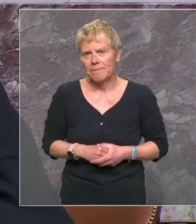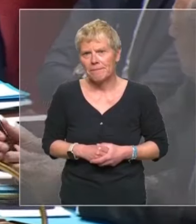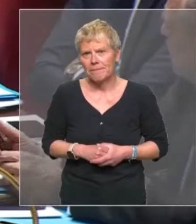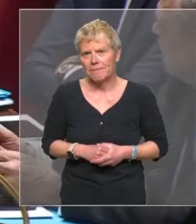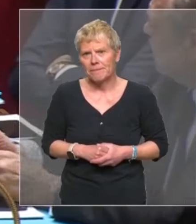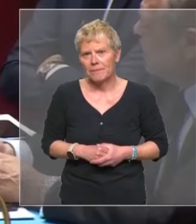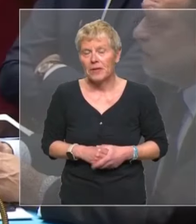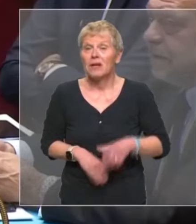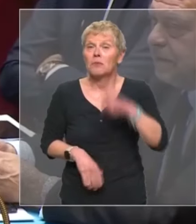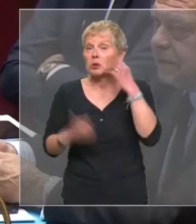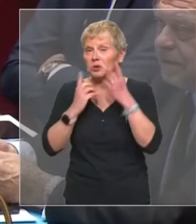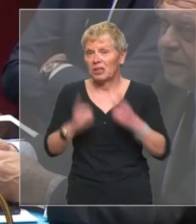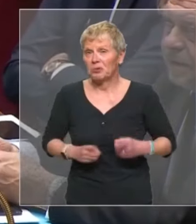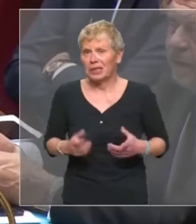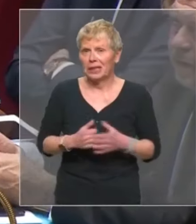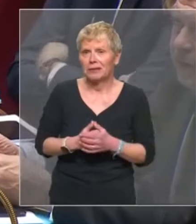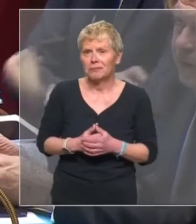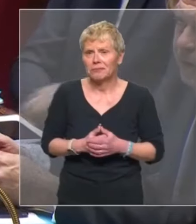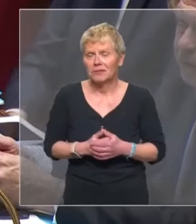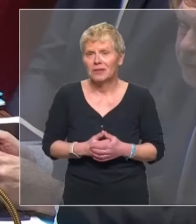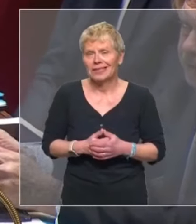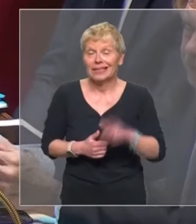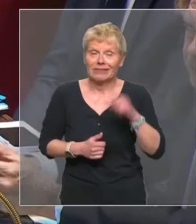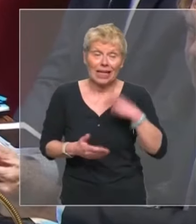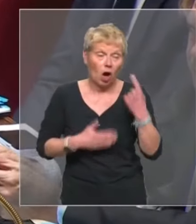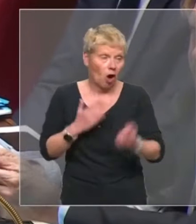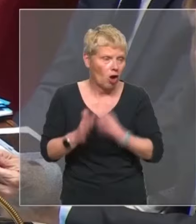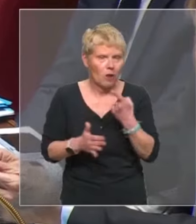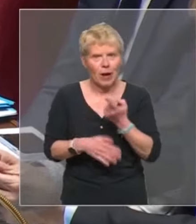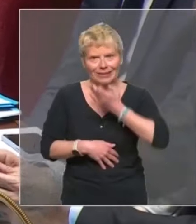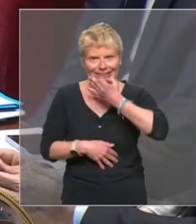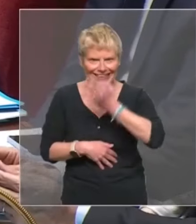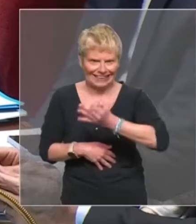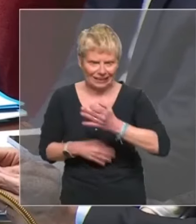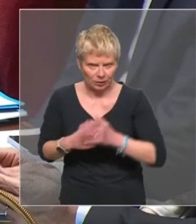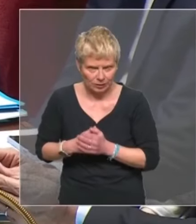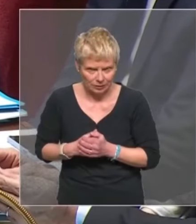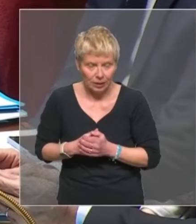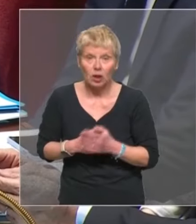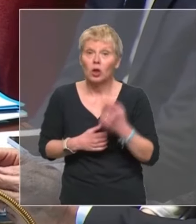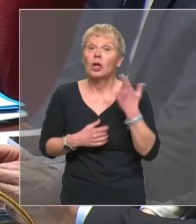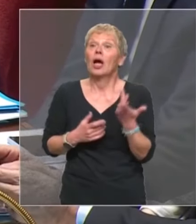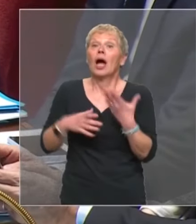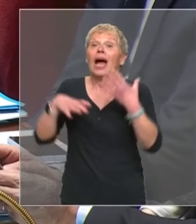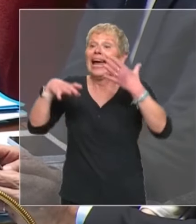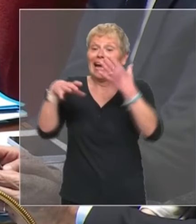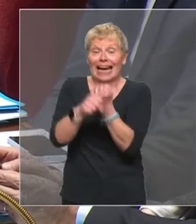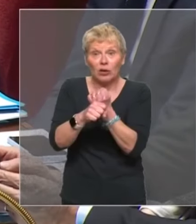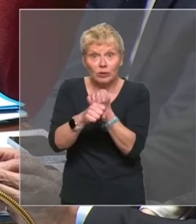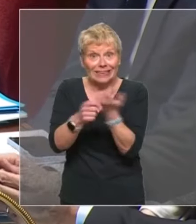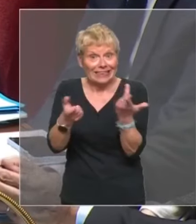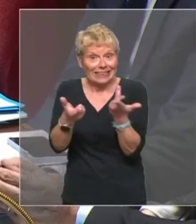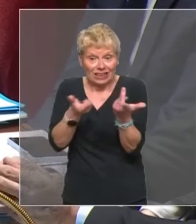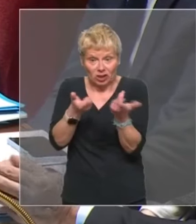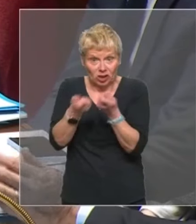ministre députés je souhaite vraiment redire ici que pour que nous puissions réussir la maîtrise des